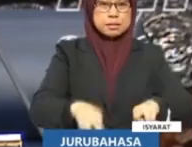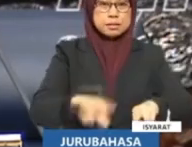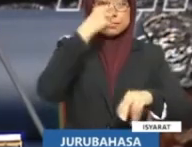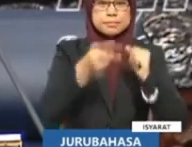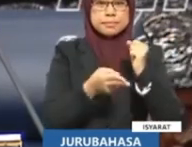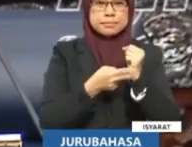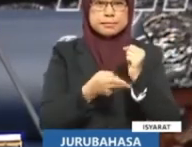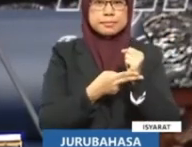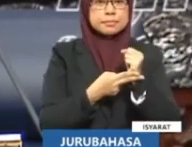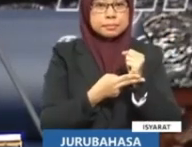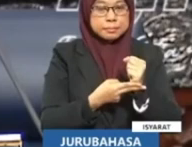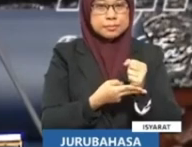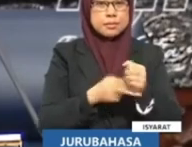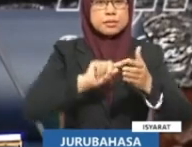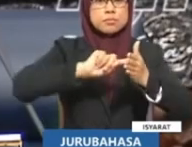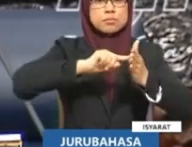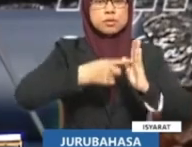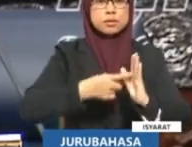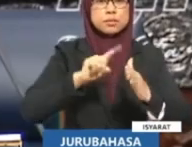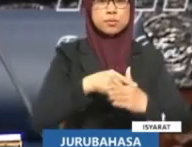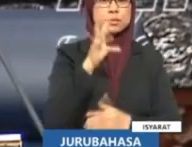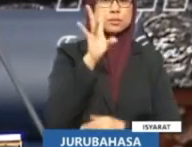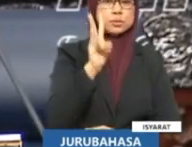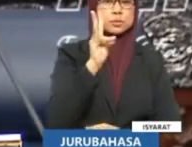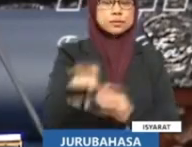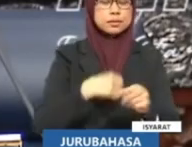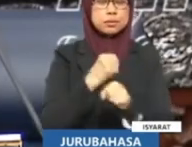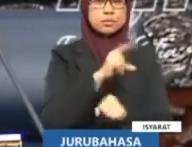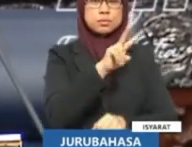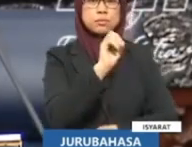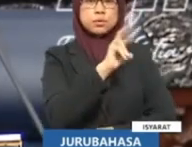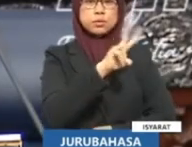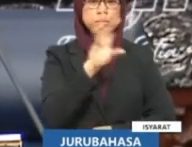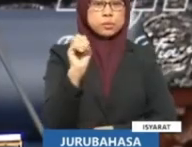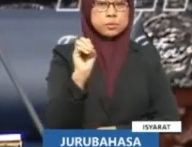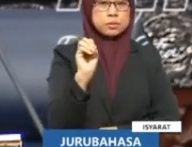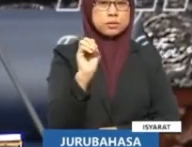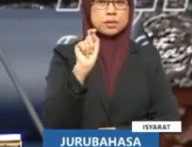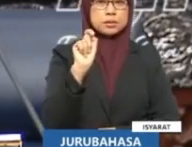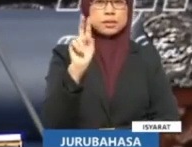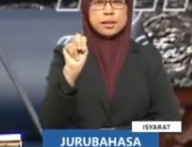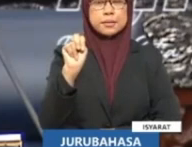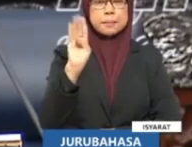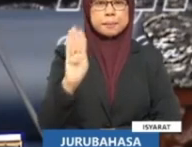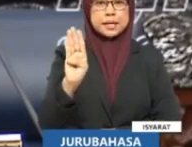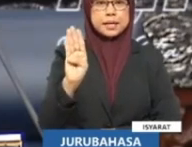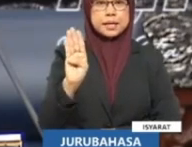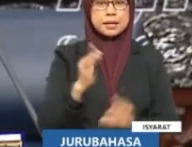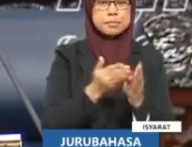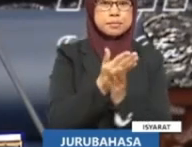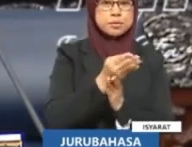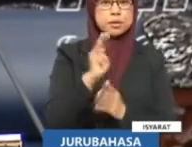untuk berjimat cermat mulai daripada bulan julai tahun 2020 tenaga nasional tmb